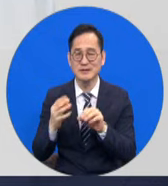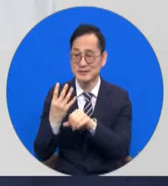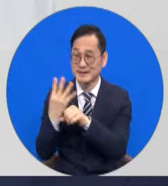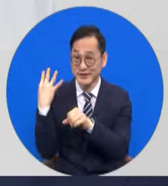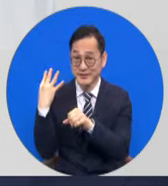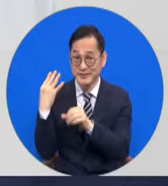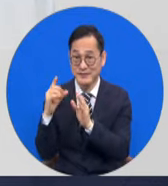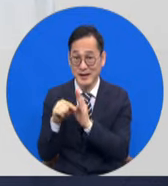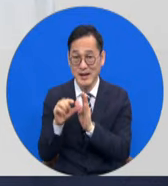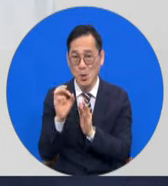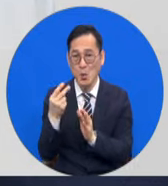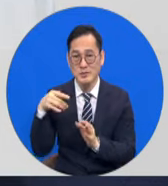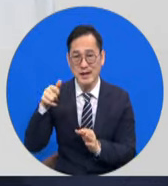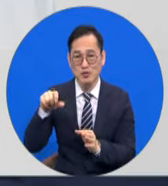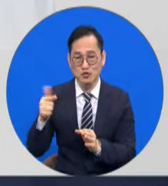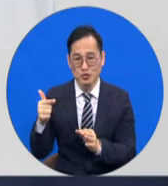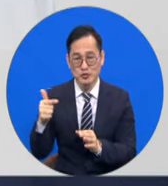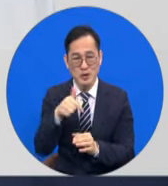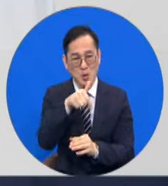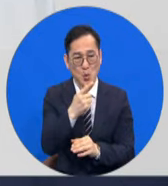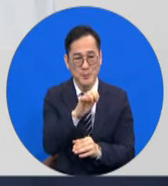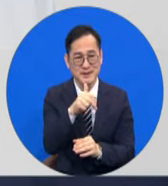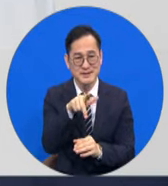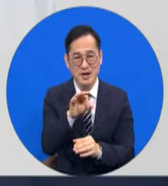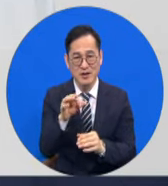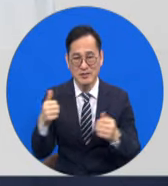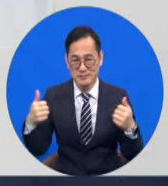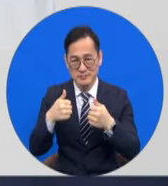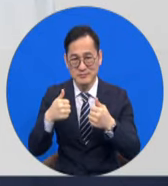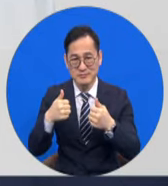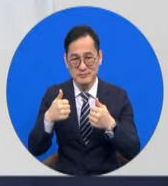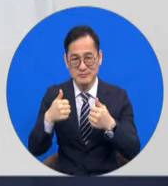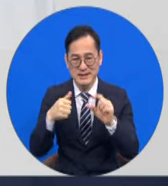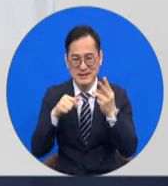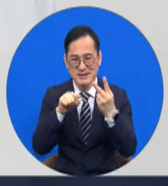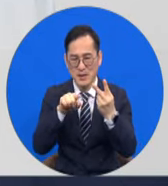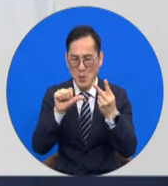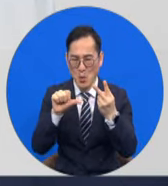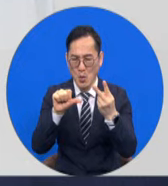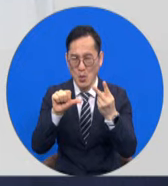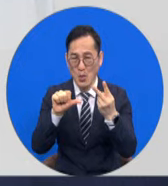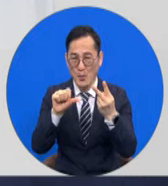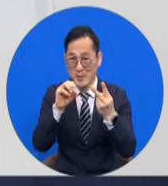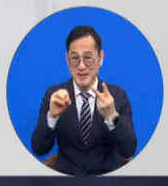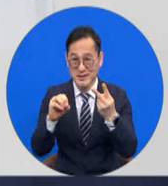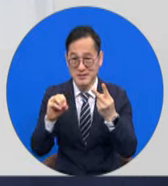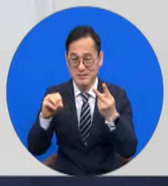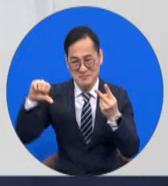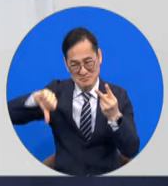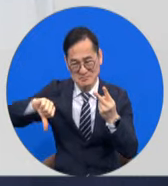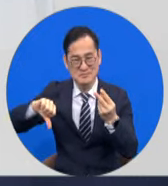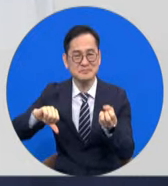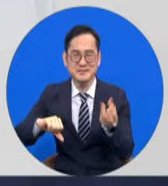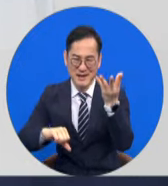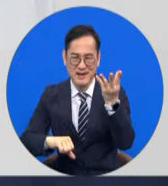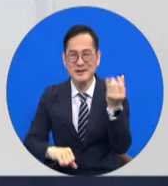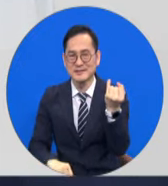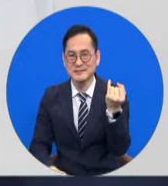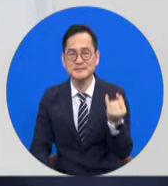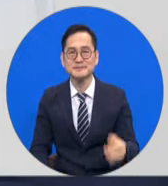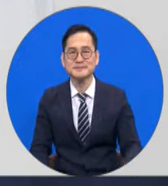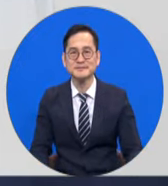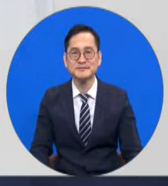때 오세훈 후보와 고민정 후보가 2.5%포인트 차이밖에 안 났다는 거죠. 굉장히